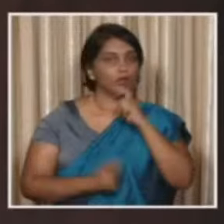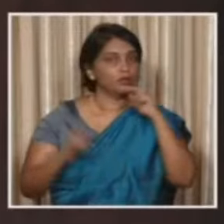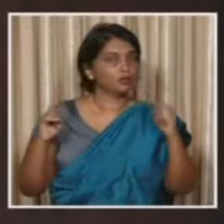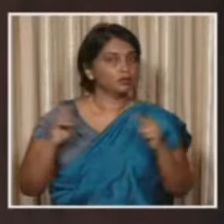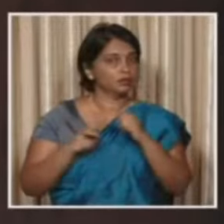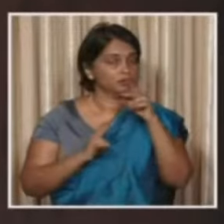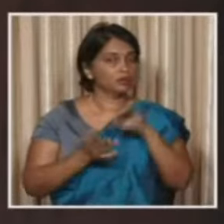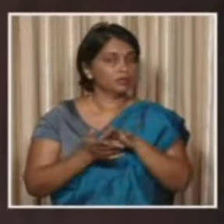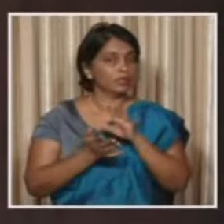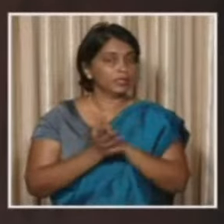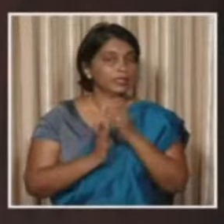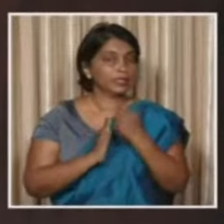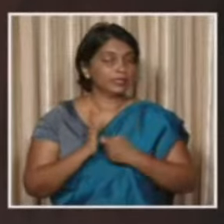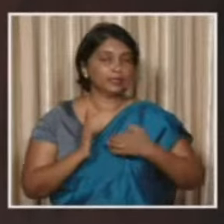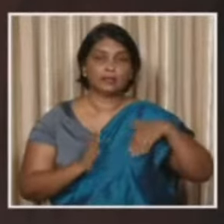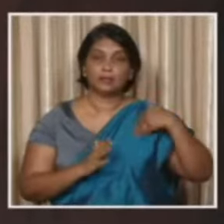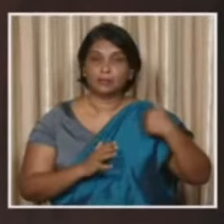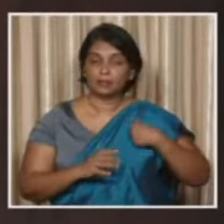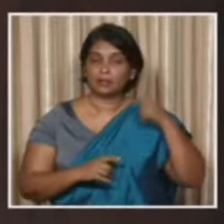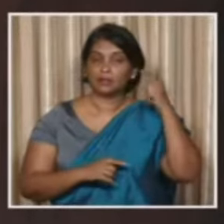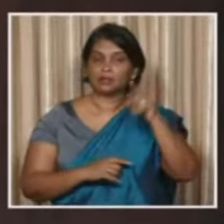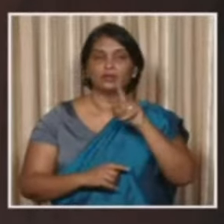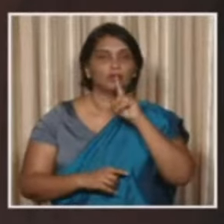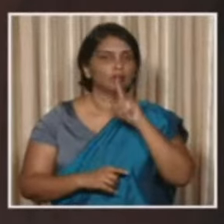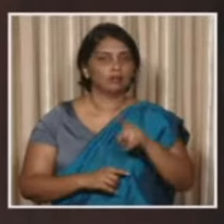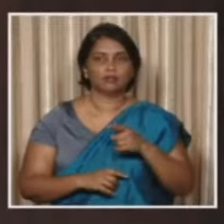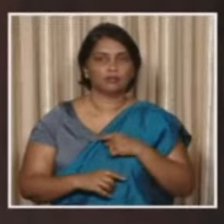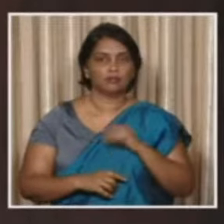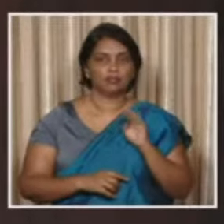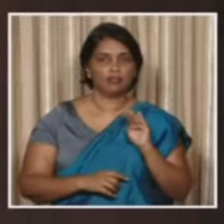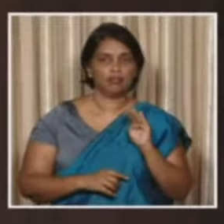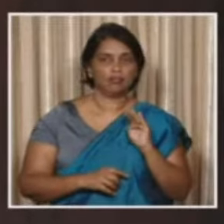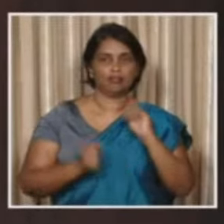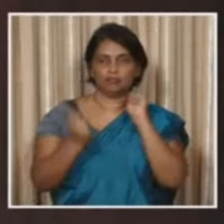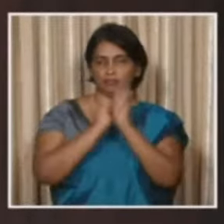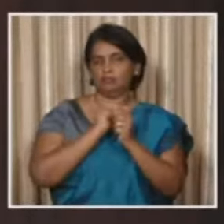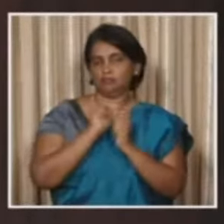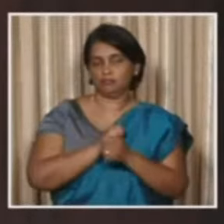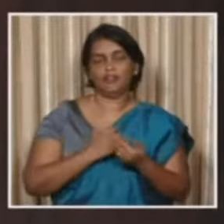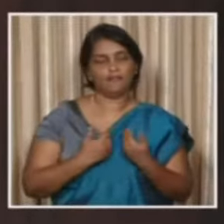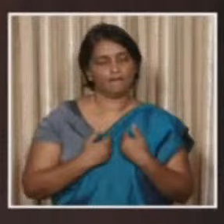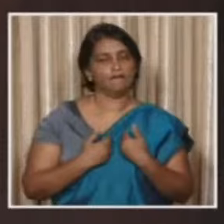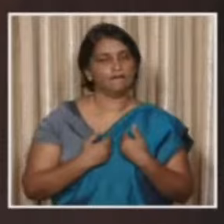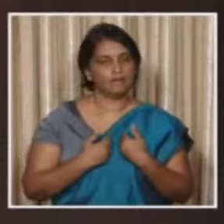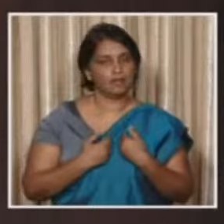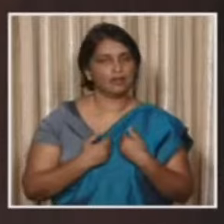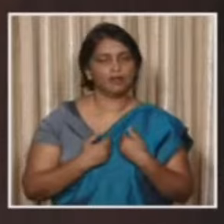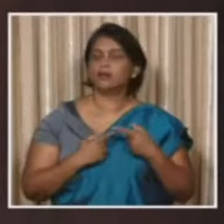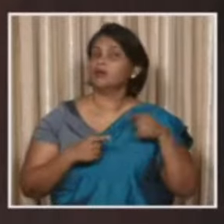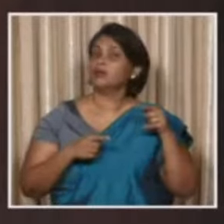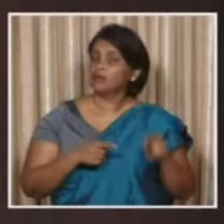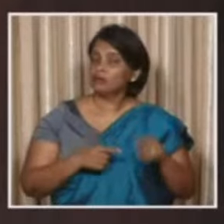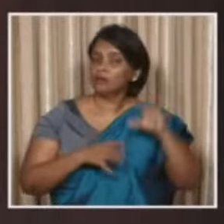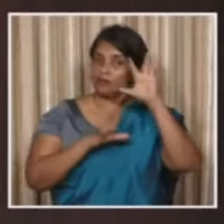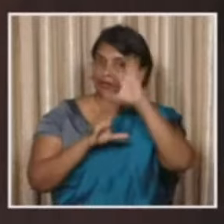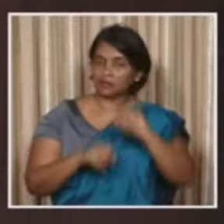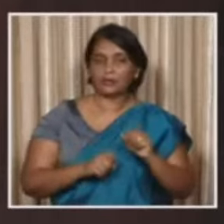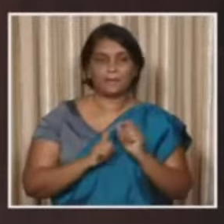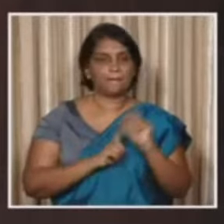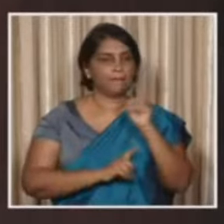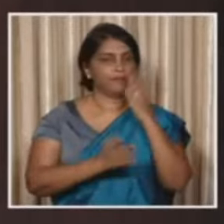ශ්‍රේෂ්ඨාධිකරණයේදී නීතිපති කිව්ලා කියනවා මේකට අපි 40ක් සංශෝධන දිනවා කියලා. ඊට පස්සේ මේ ටික අරන් එනවා